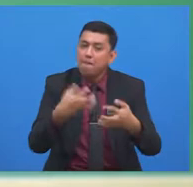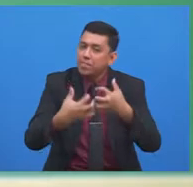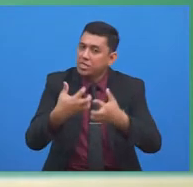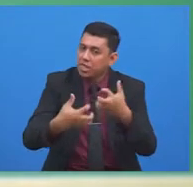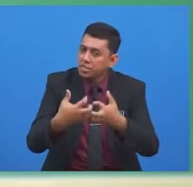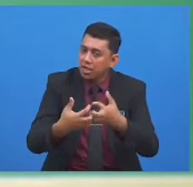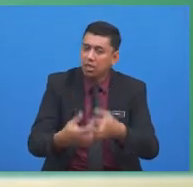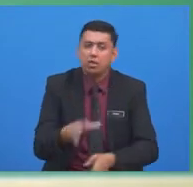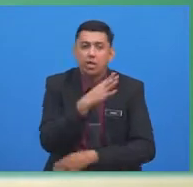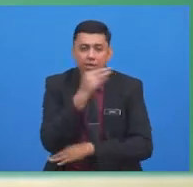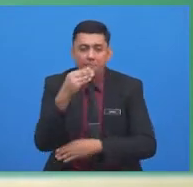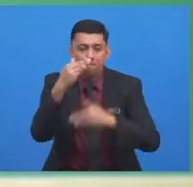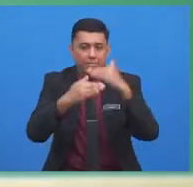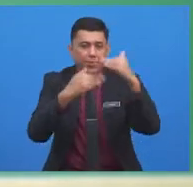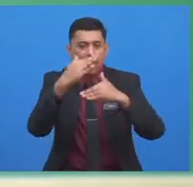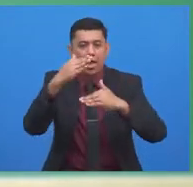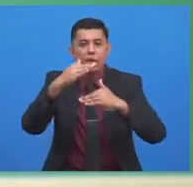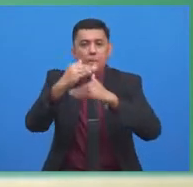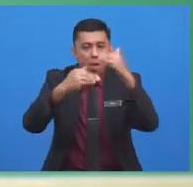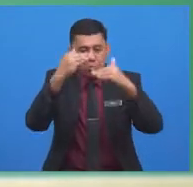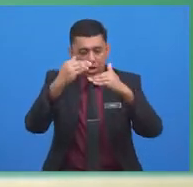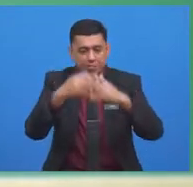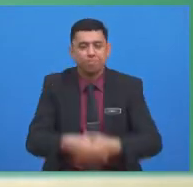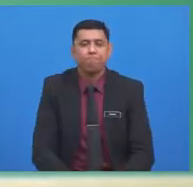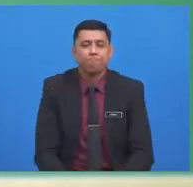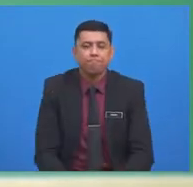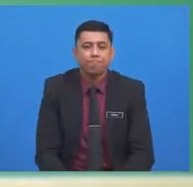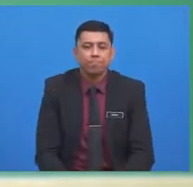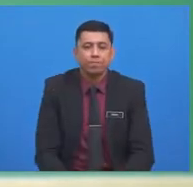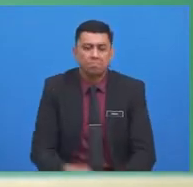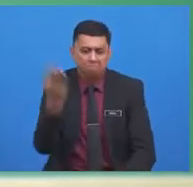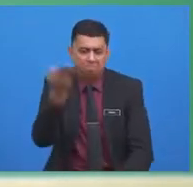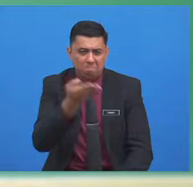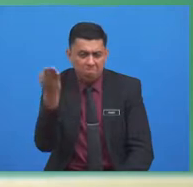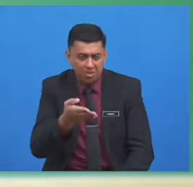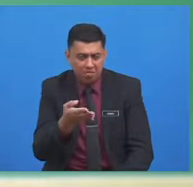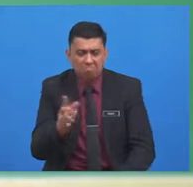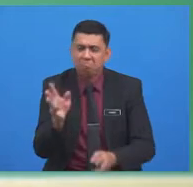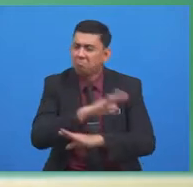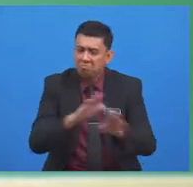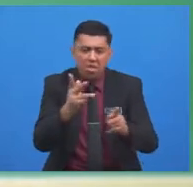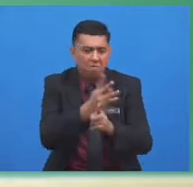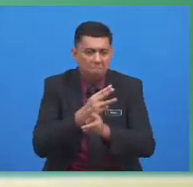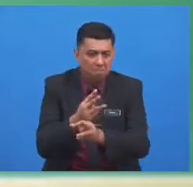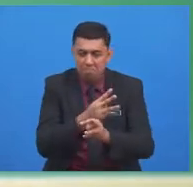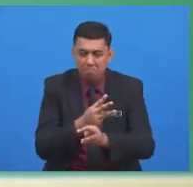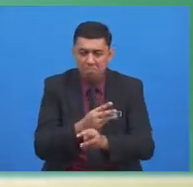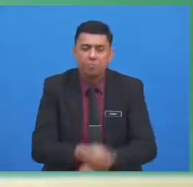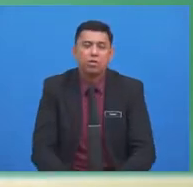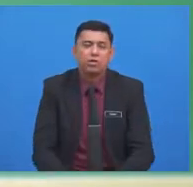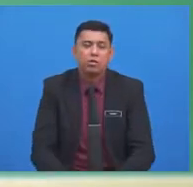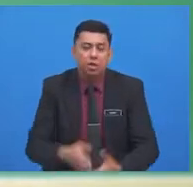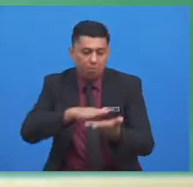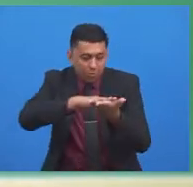perindustrian dan pembinaan bangunan. Penebangan pokok yang tidak terkawal akan mendedahkan